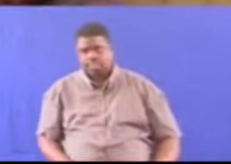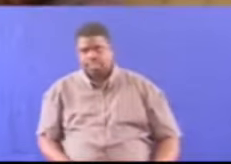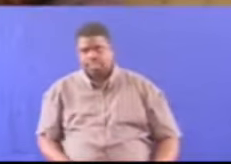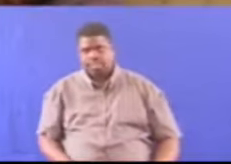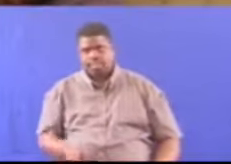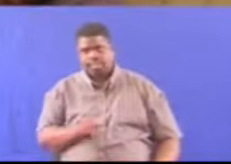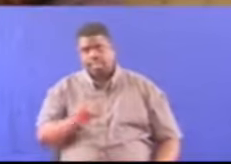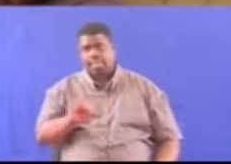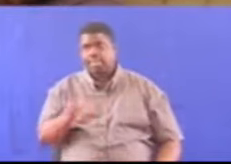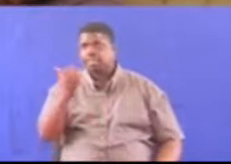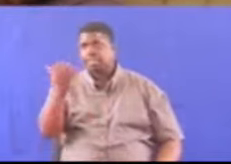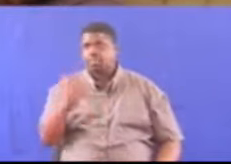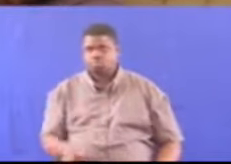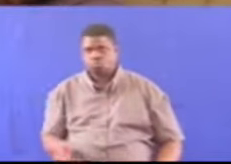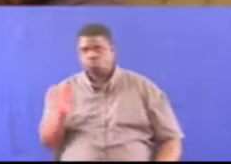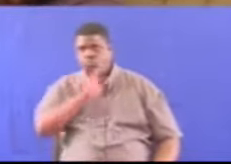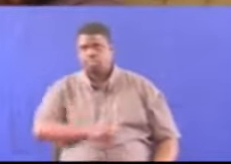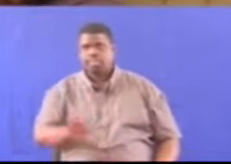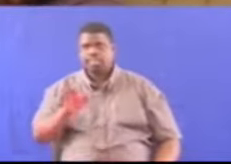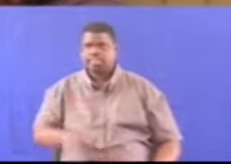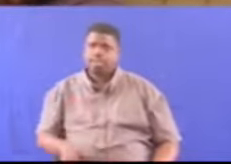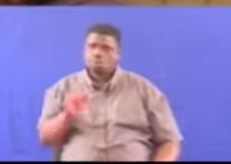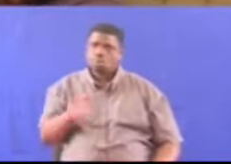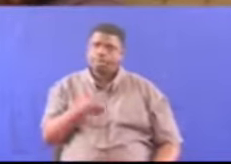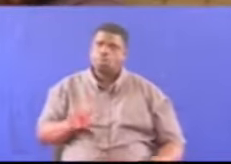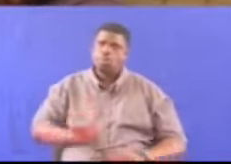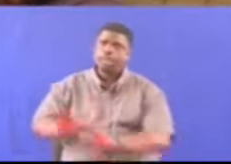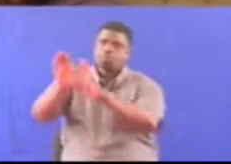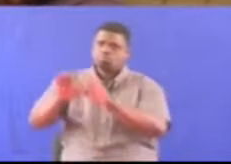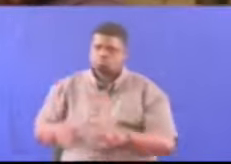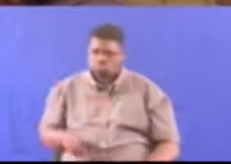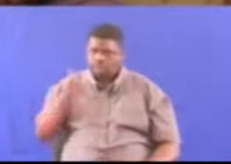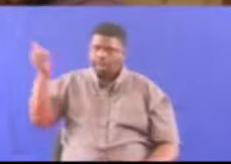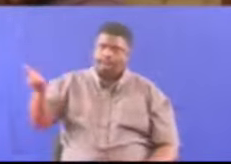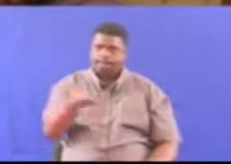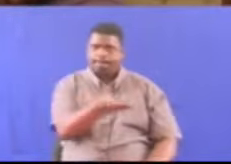5 tu mweze kumaliza wimbo wema. Karibuni sana.